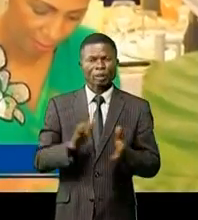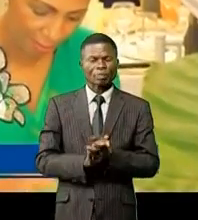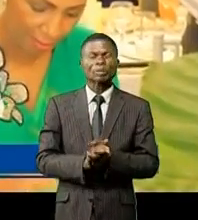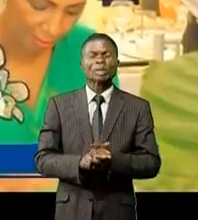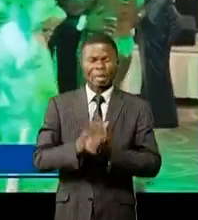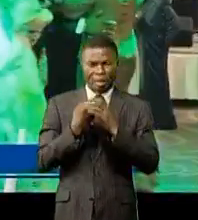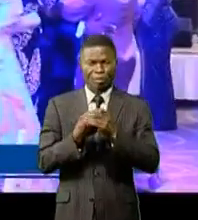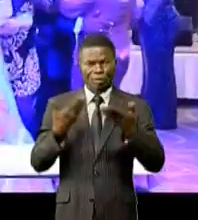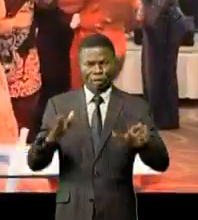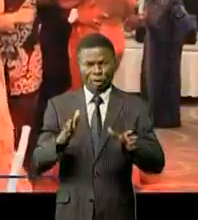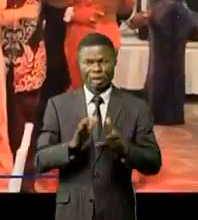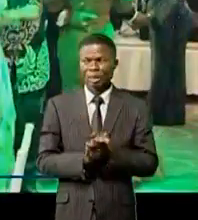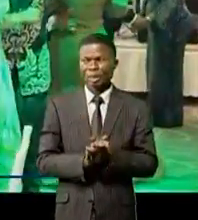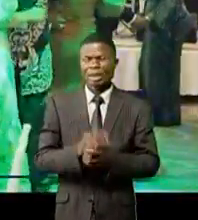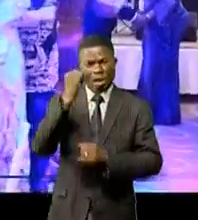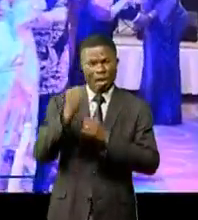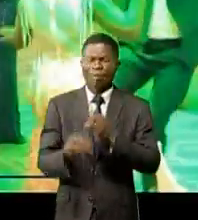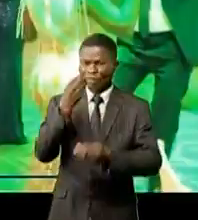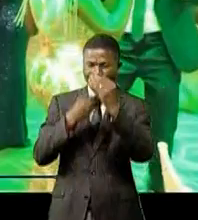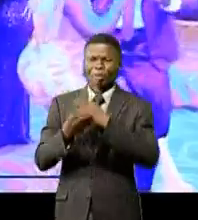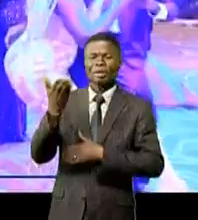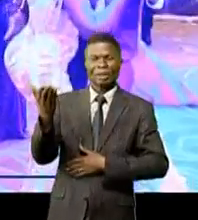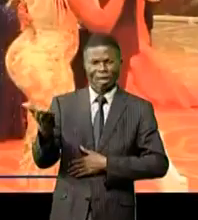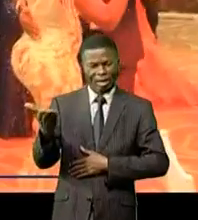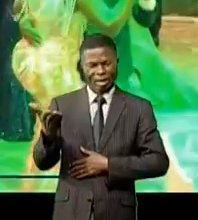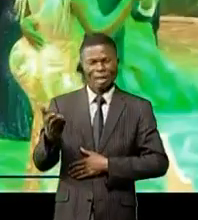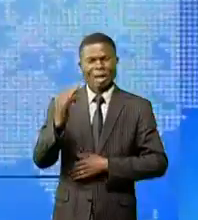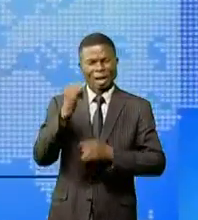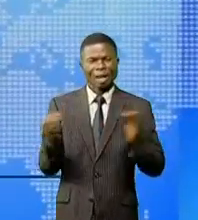sortir. Un bal a sanctionné cette soirée.